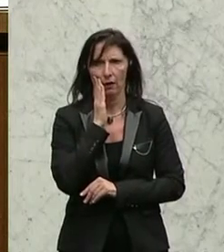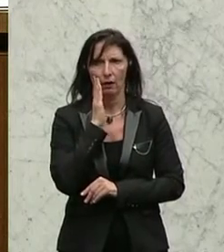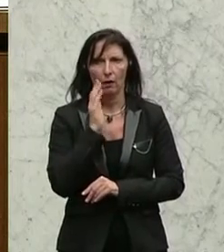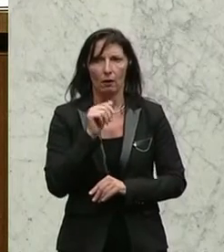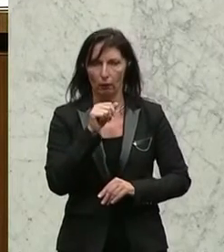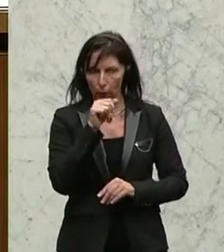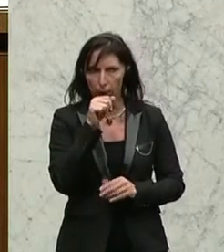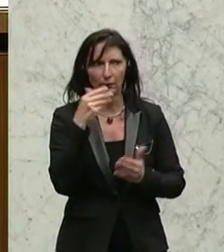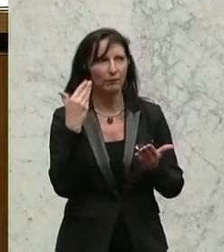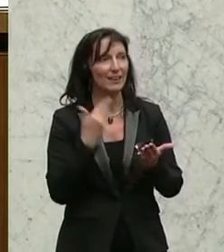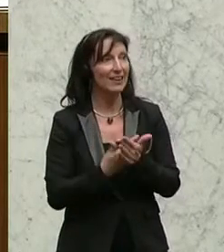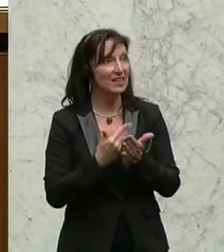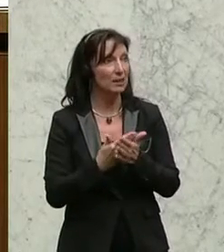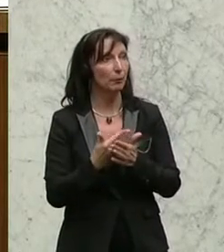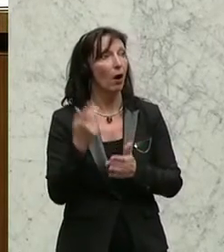deshalb hoffe ich,